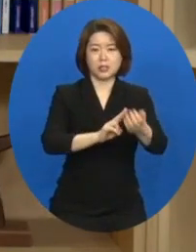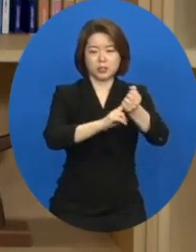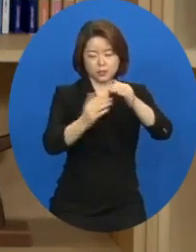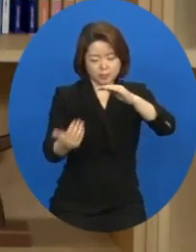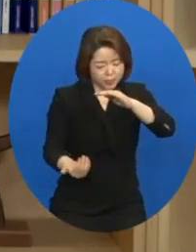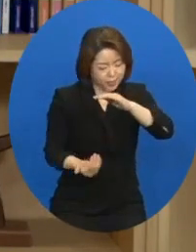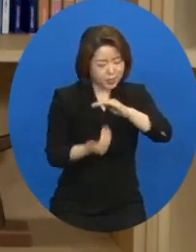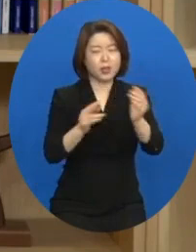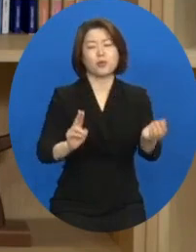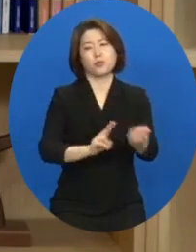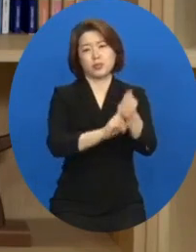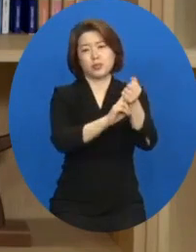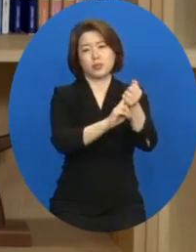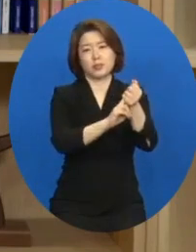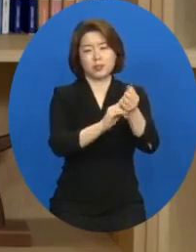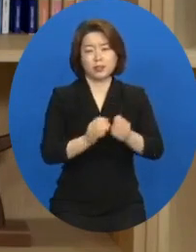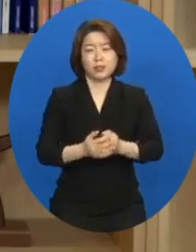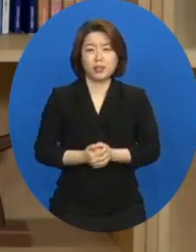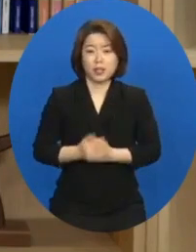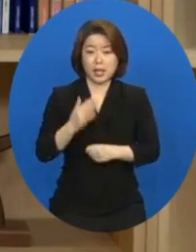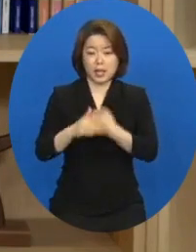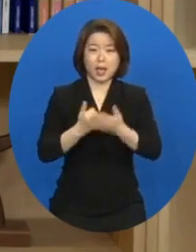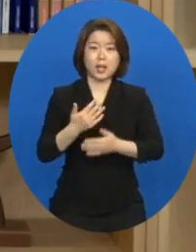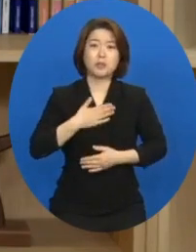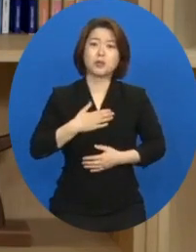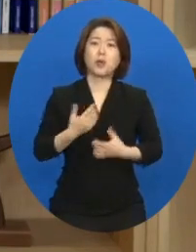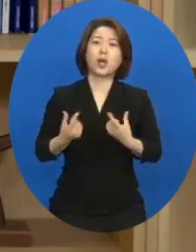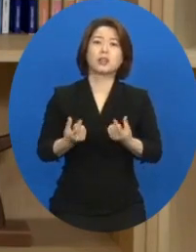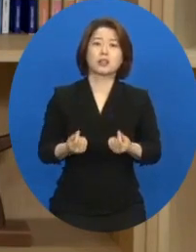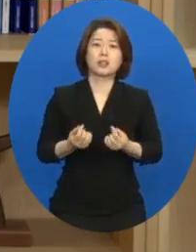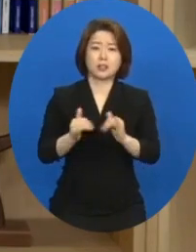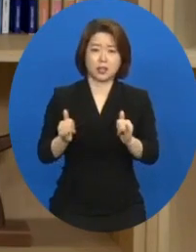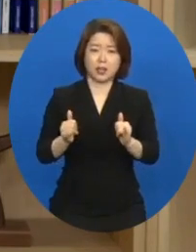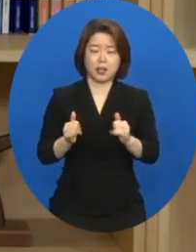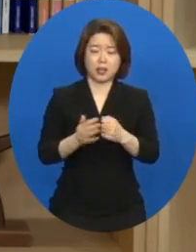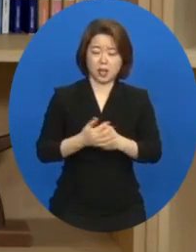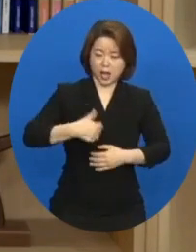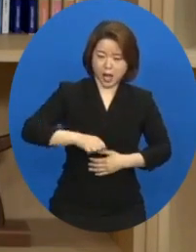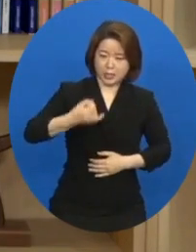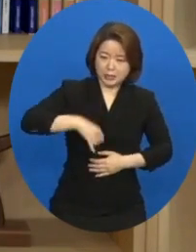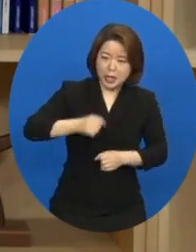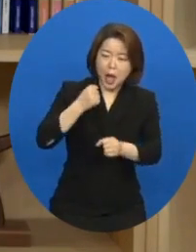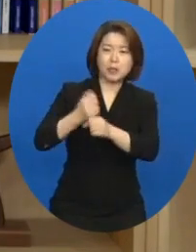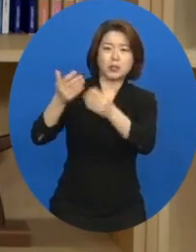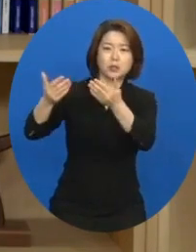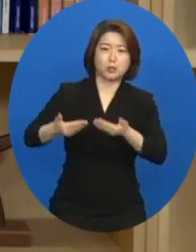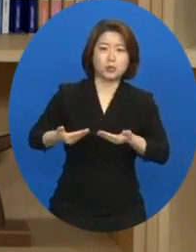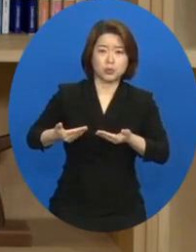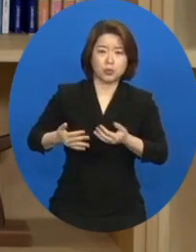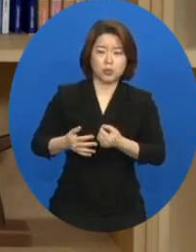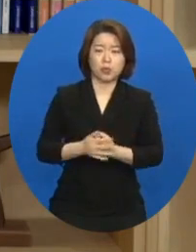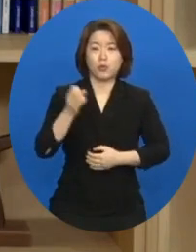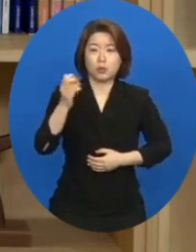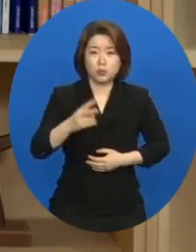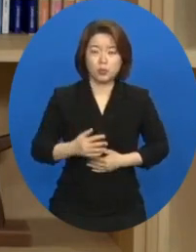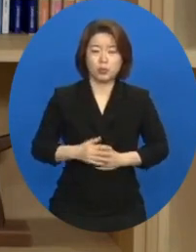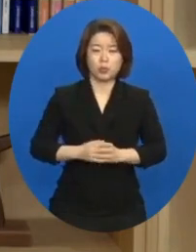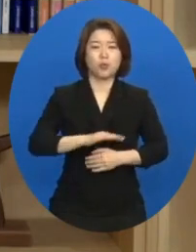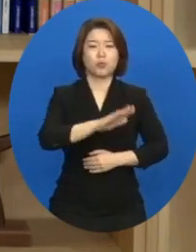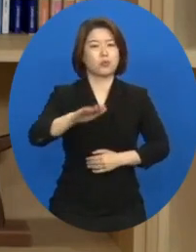됩니다 하나님이 우리 같은 자를 아들 달러 삼으시고 그리고 우리를